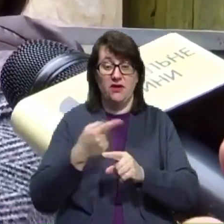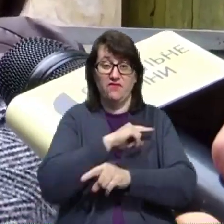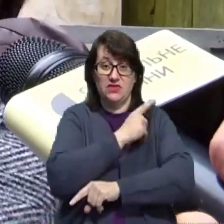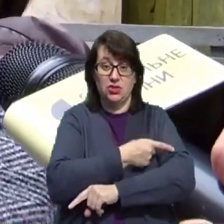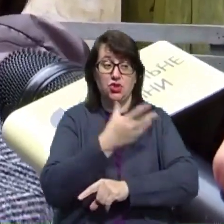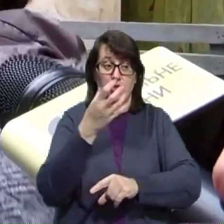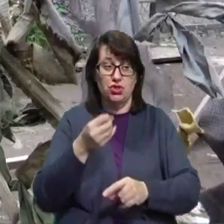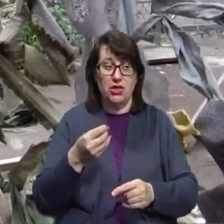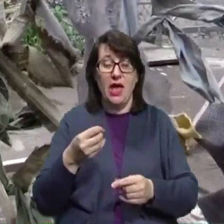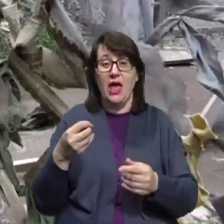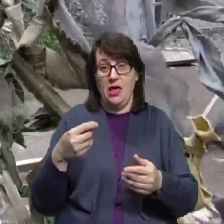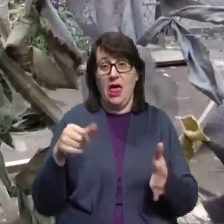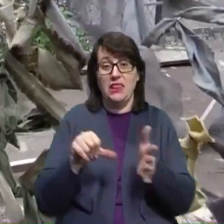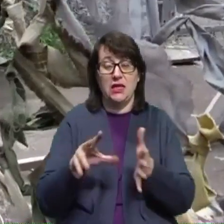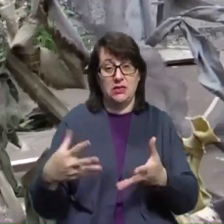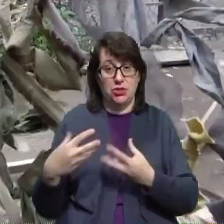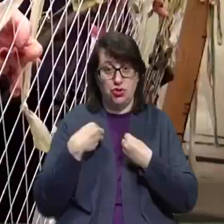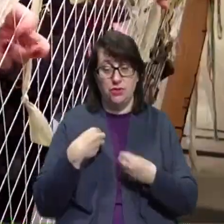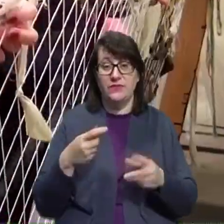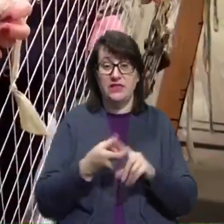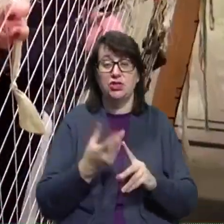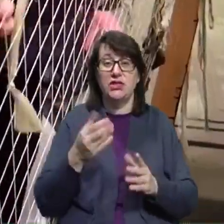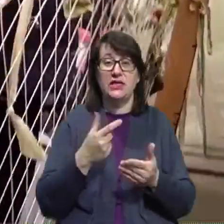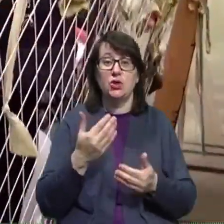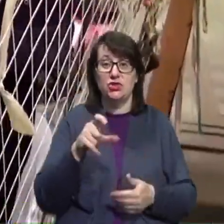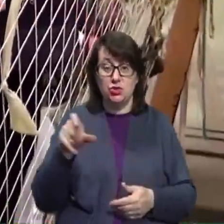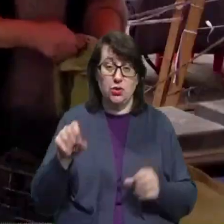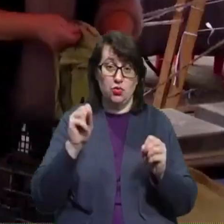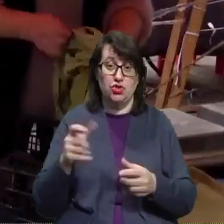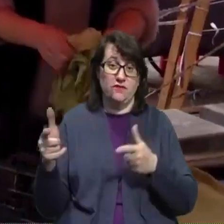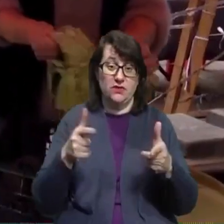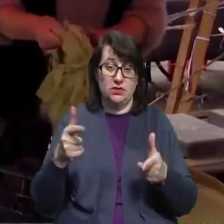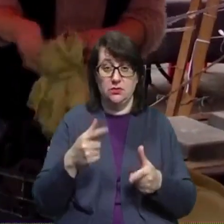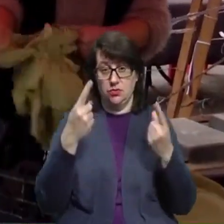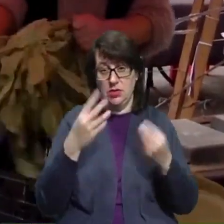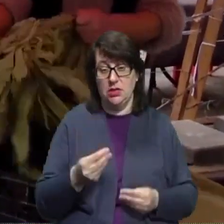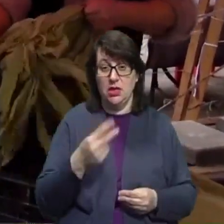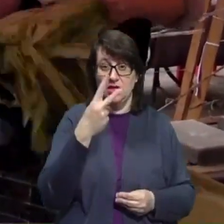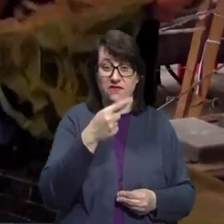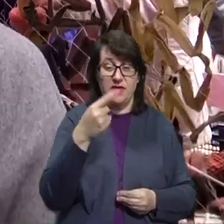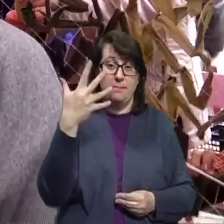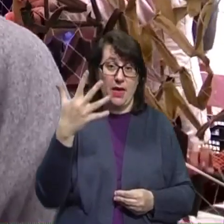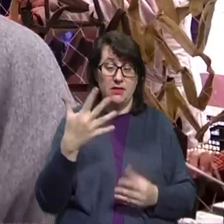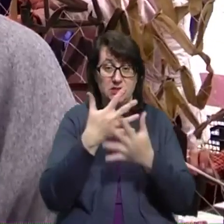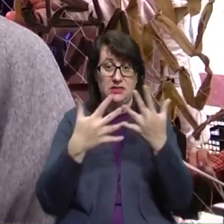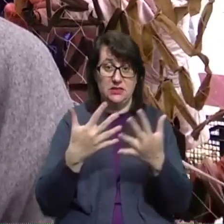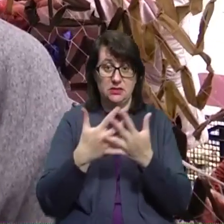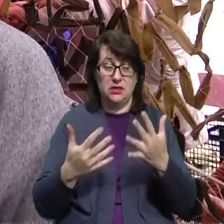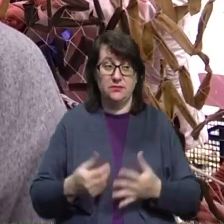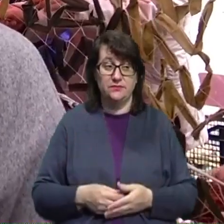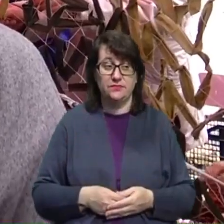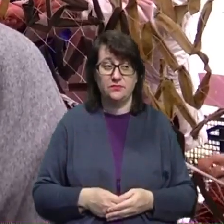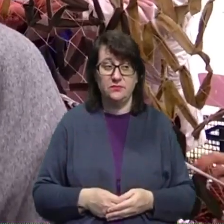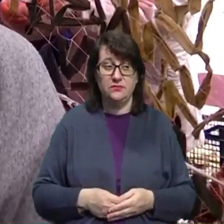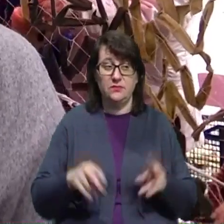й енергетично. Залежно від кількості людей, за день можна виготовити від 2 до 5 маскувальних сіток. Тема є